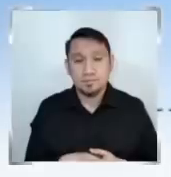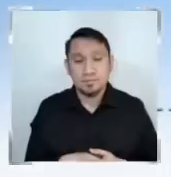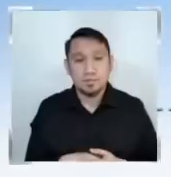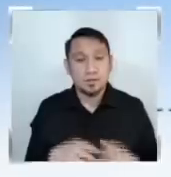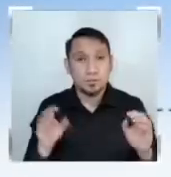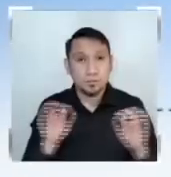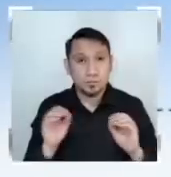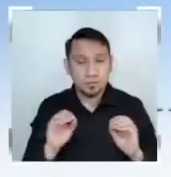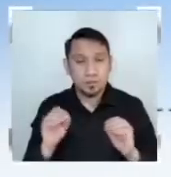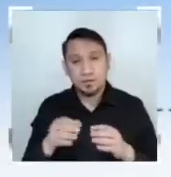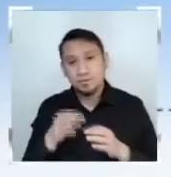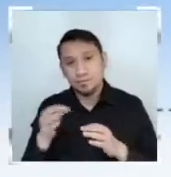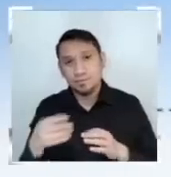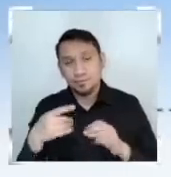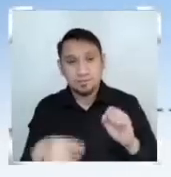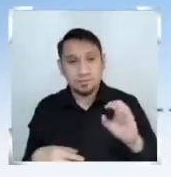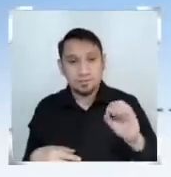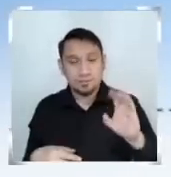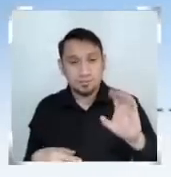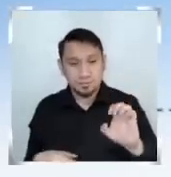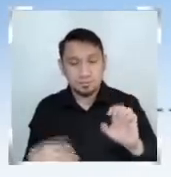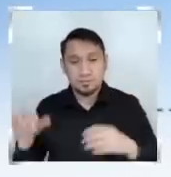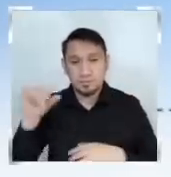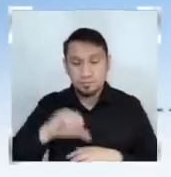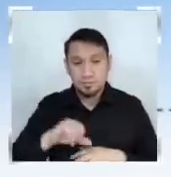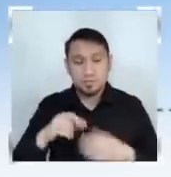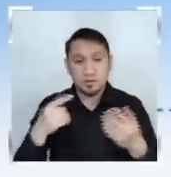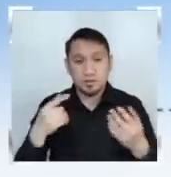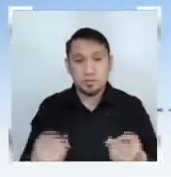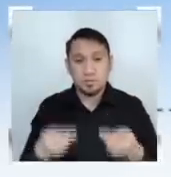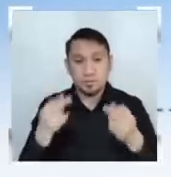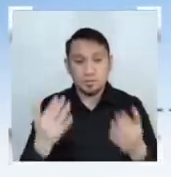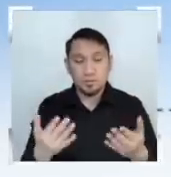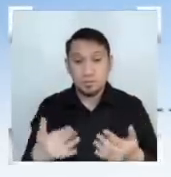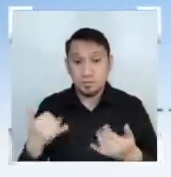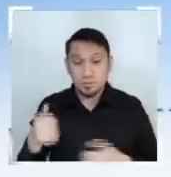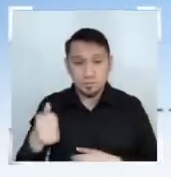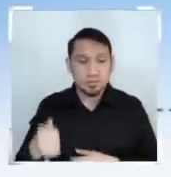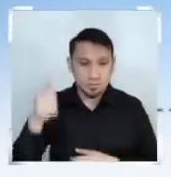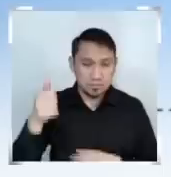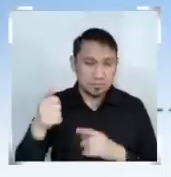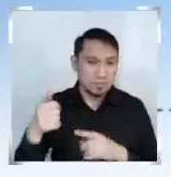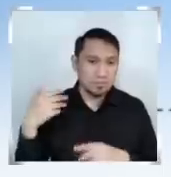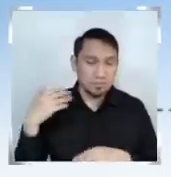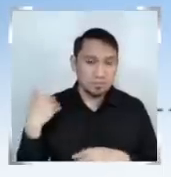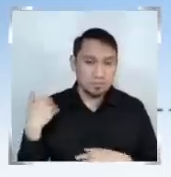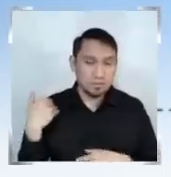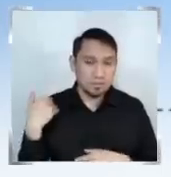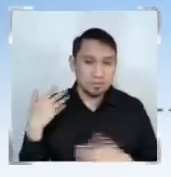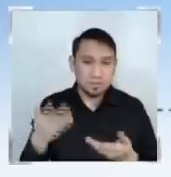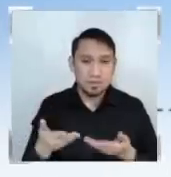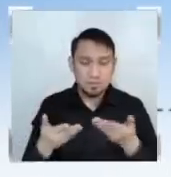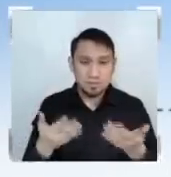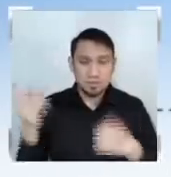extension sa paghahain ng SOCE para sa mga natalong kandidato. Ang mga nanalong kandidato naman na hindi makapaghain ngayong araw, bibigyan ng